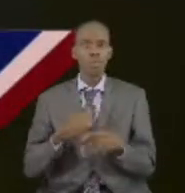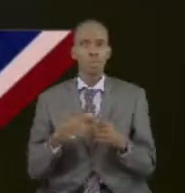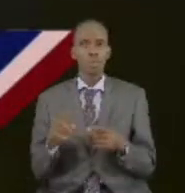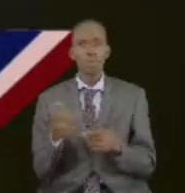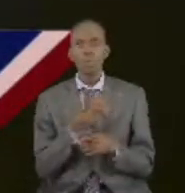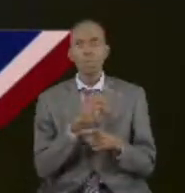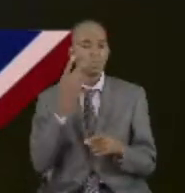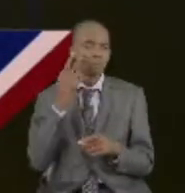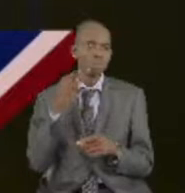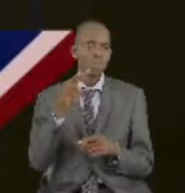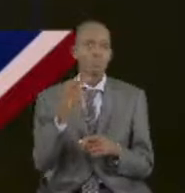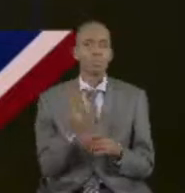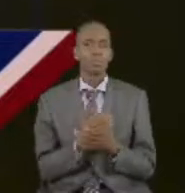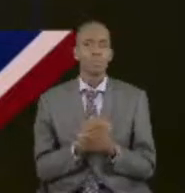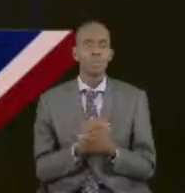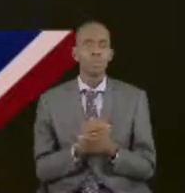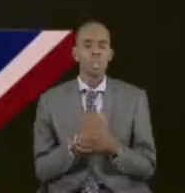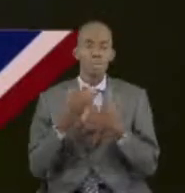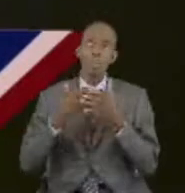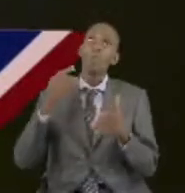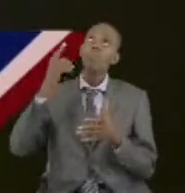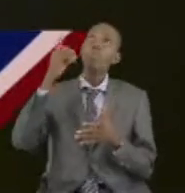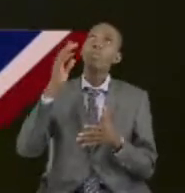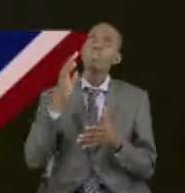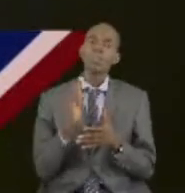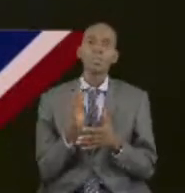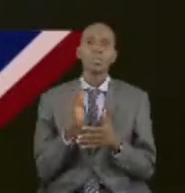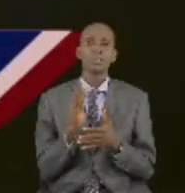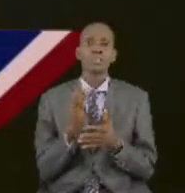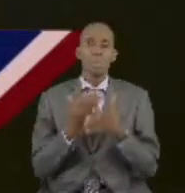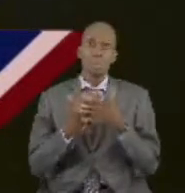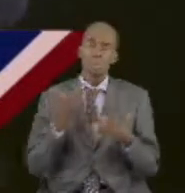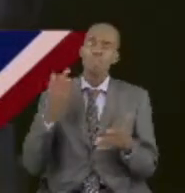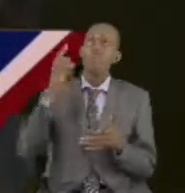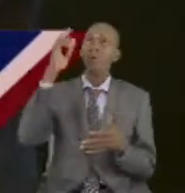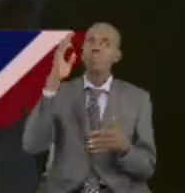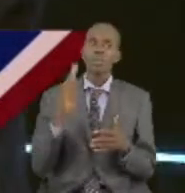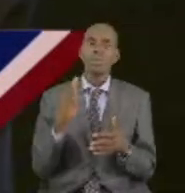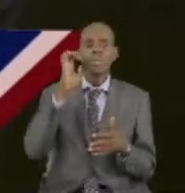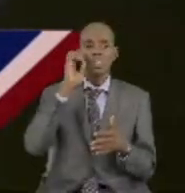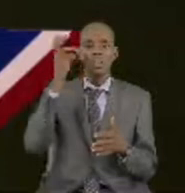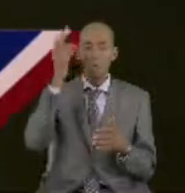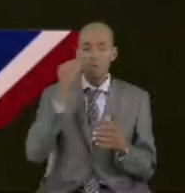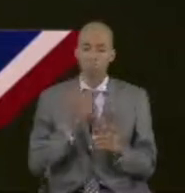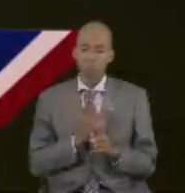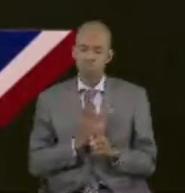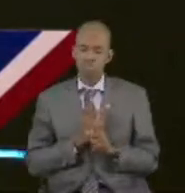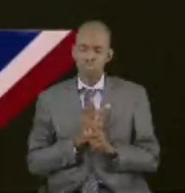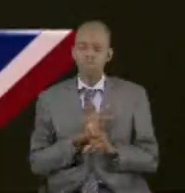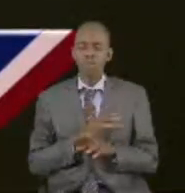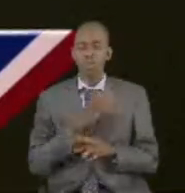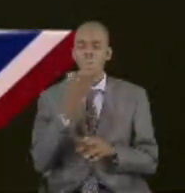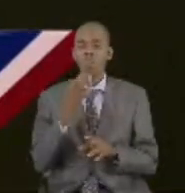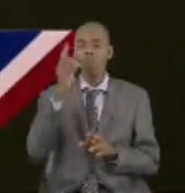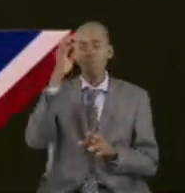voici devant dieu voici devant dieu vous devez être conscient de dieu